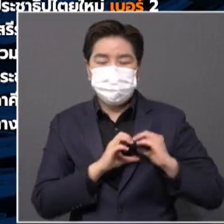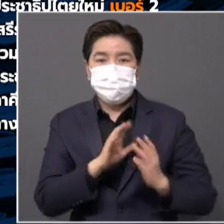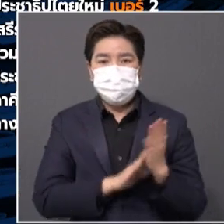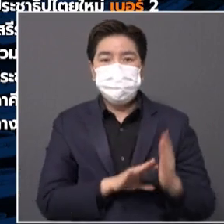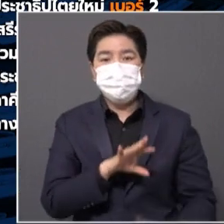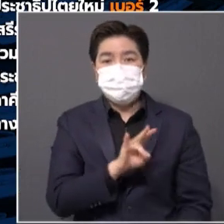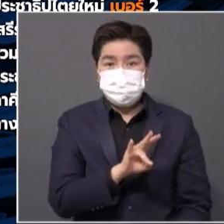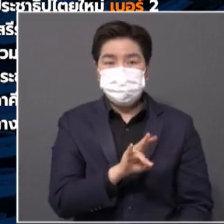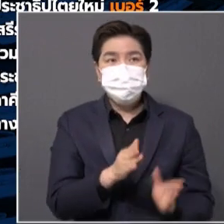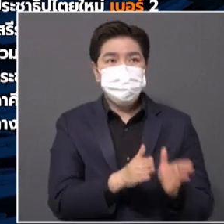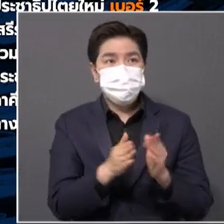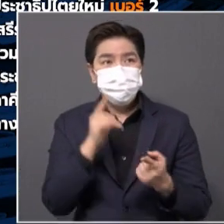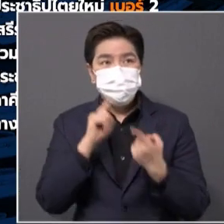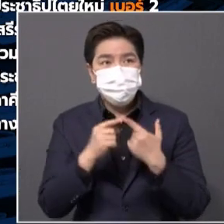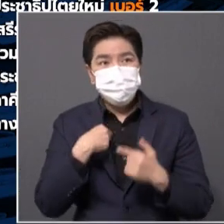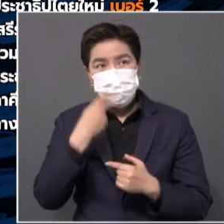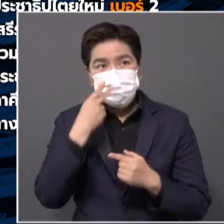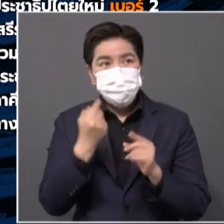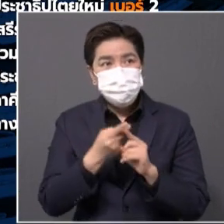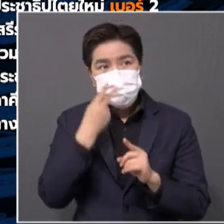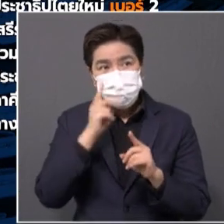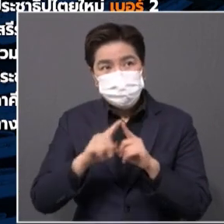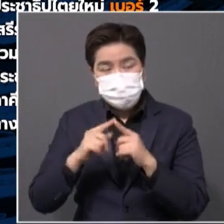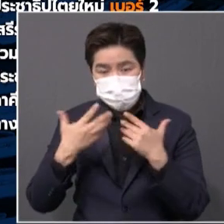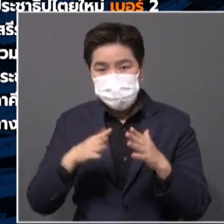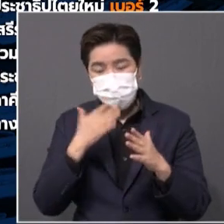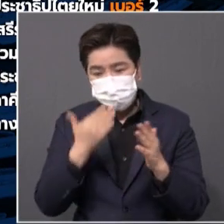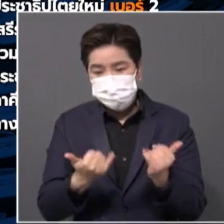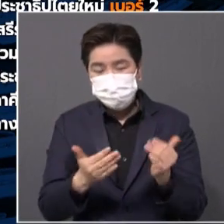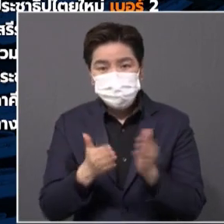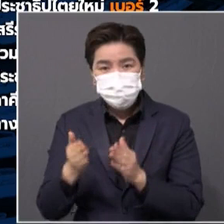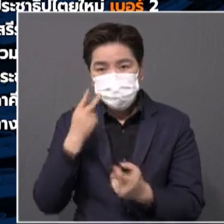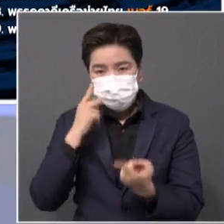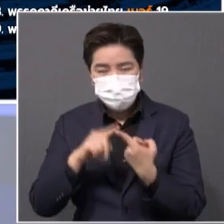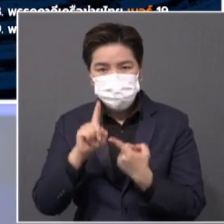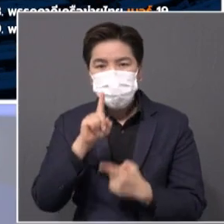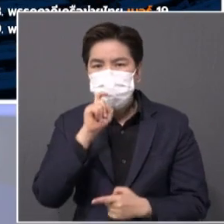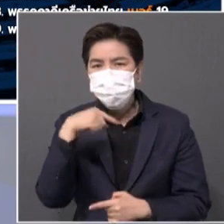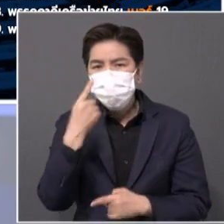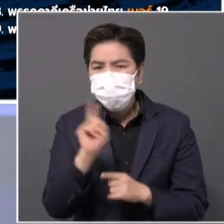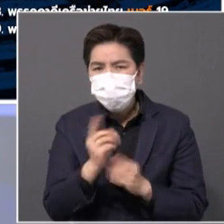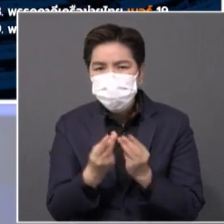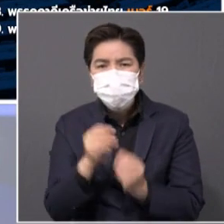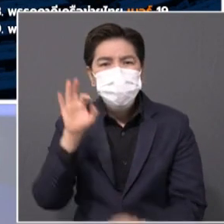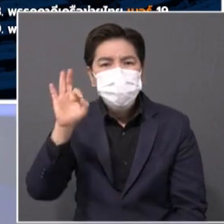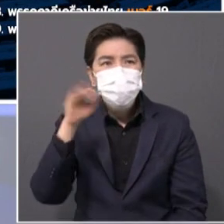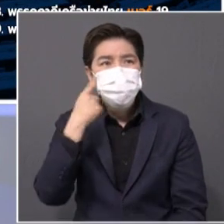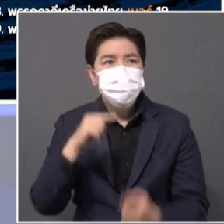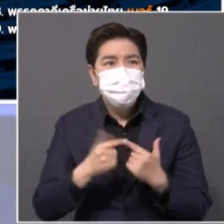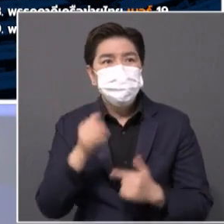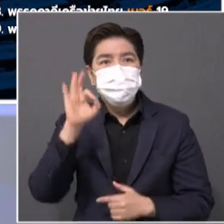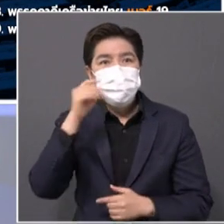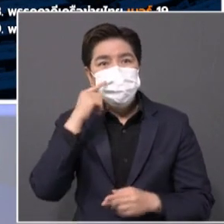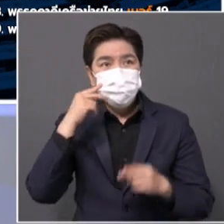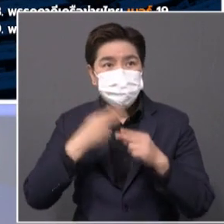ใช้เบอร์ 7นี่แหละค่ะอย่างที่เราได้เห็นกันนอกจากนี้ก็เขามีการถามว่าพรรคไหนได้หมายเลข 9ก็